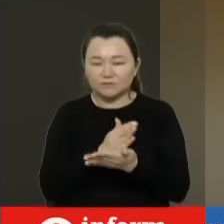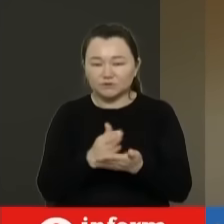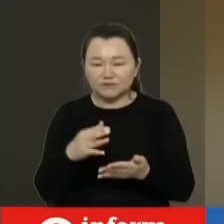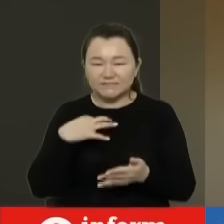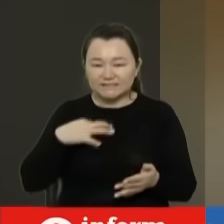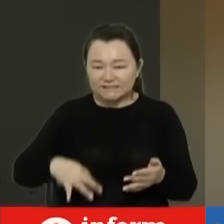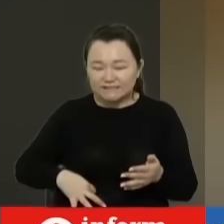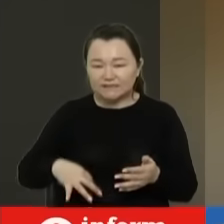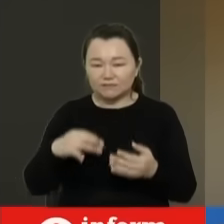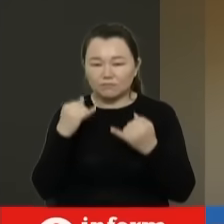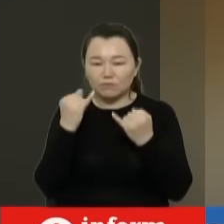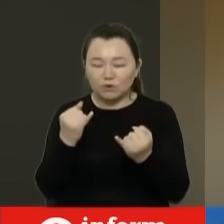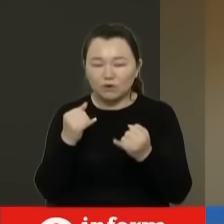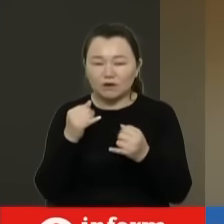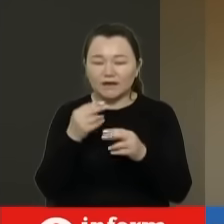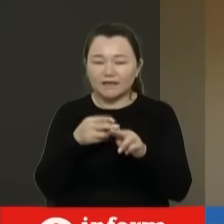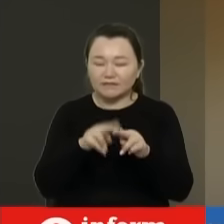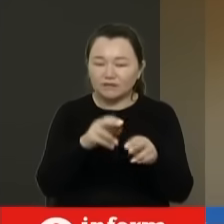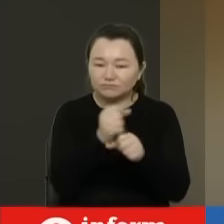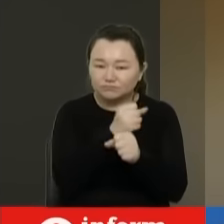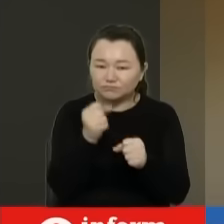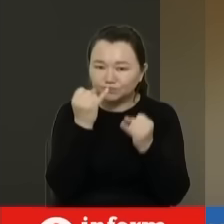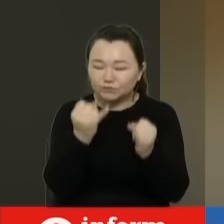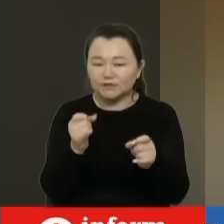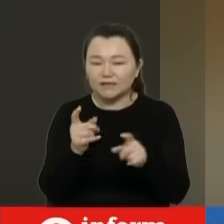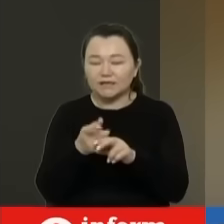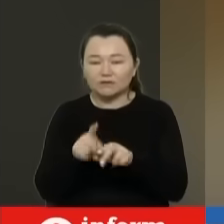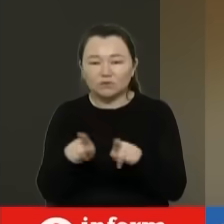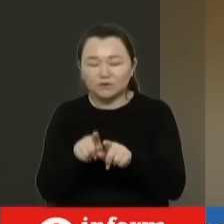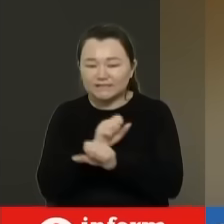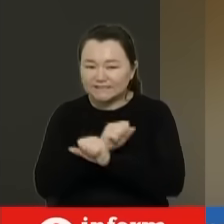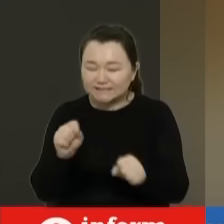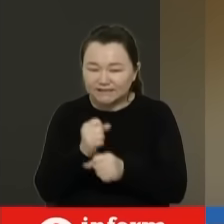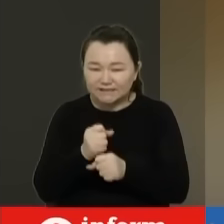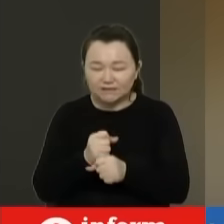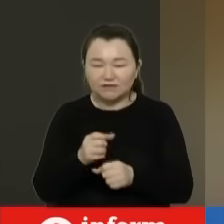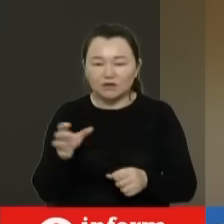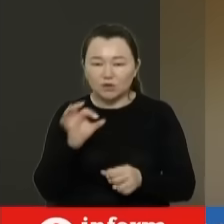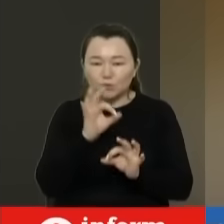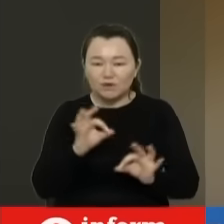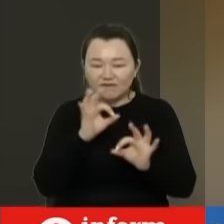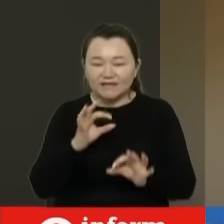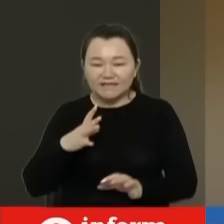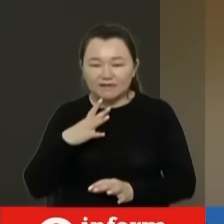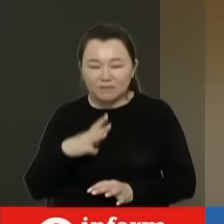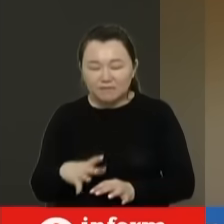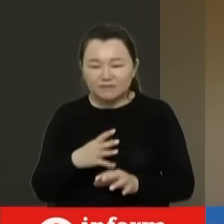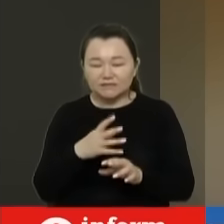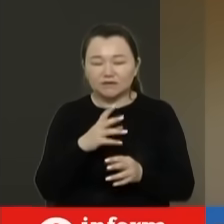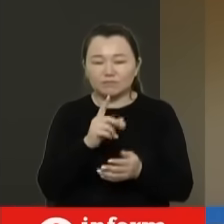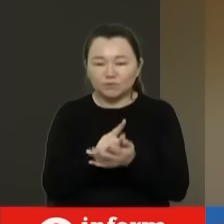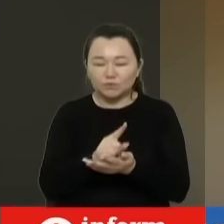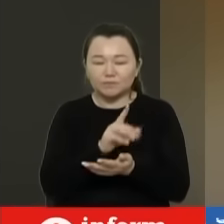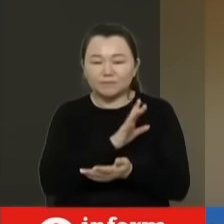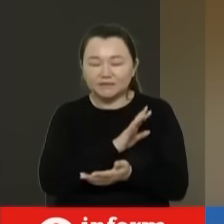оның жаман екен, және оны болдырмау екен, және осы айтқанда нөлевай терпеміз болу береген, біз осыны